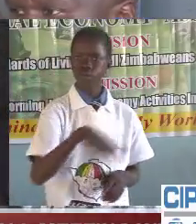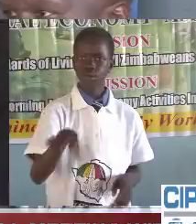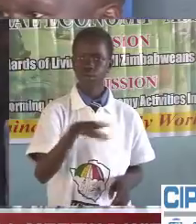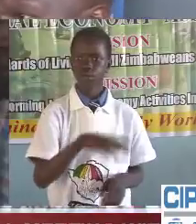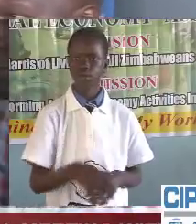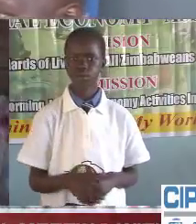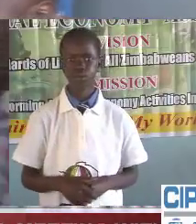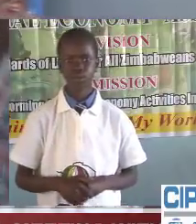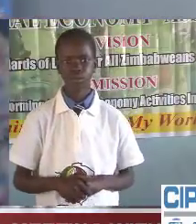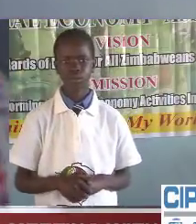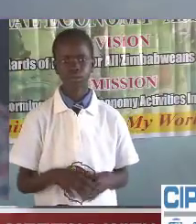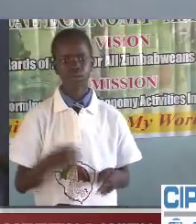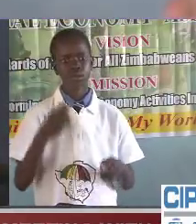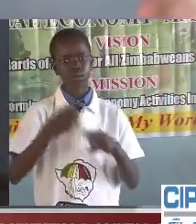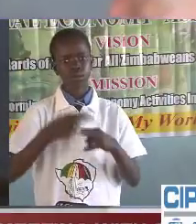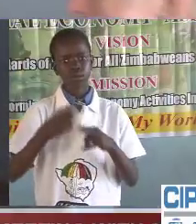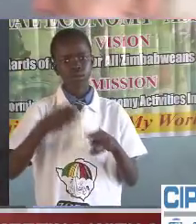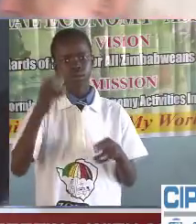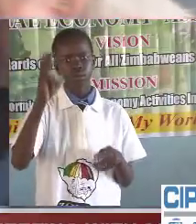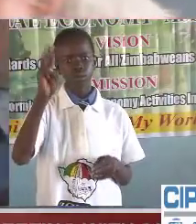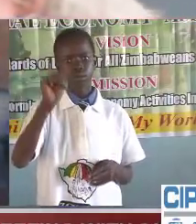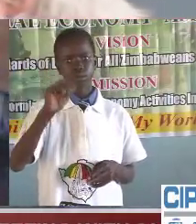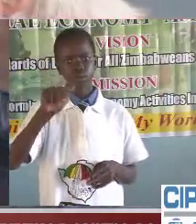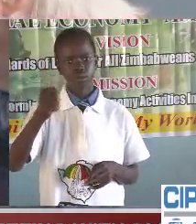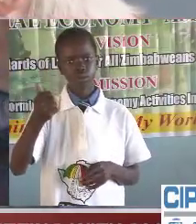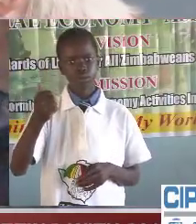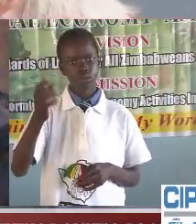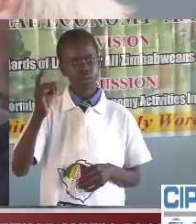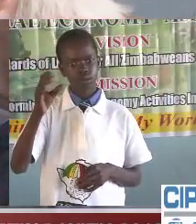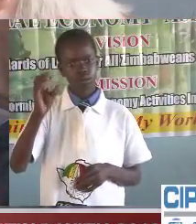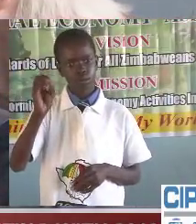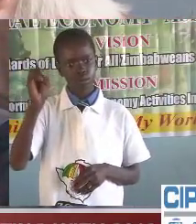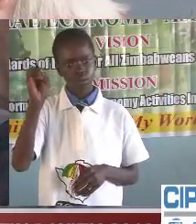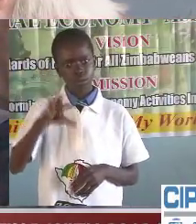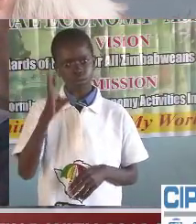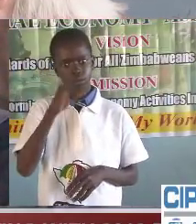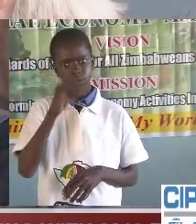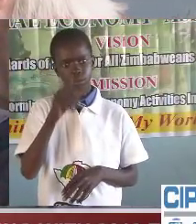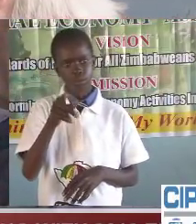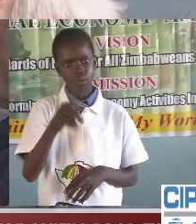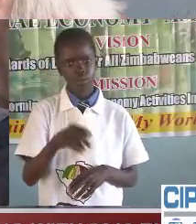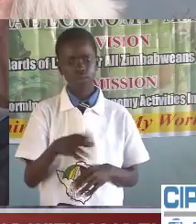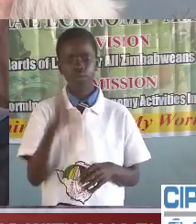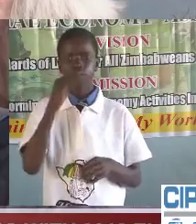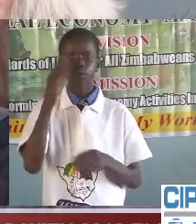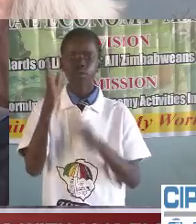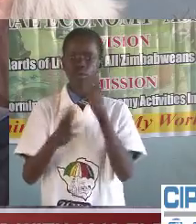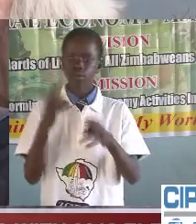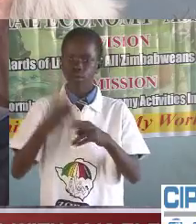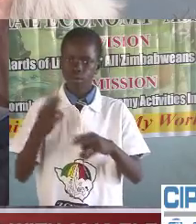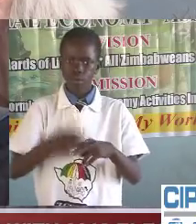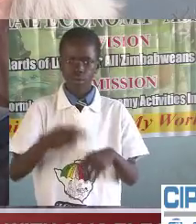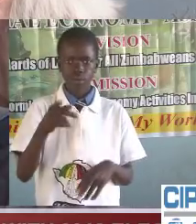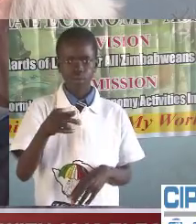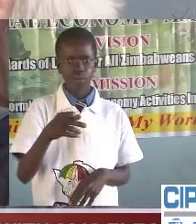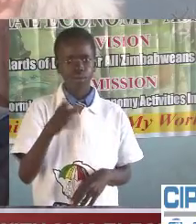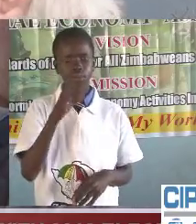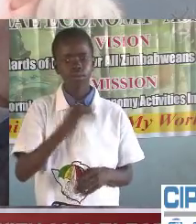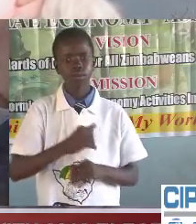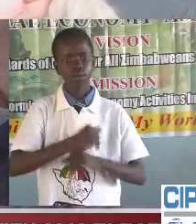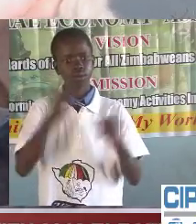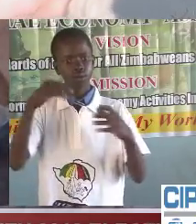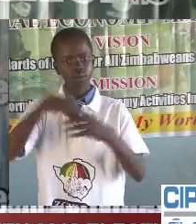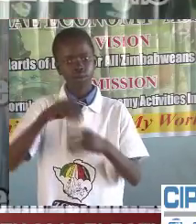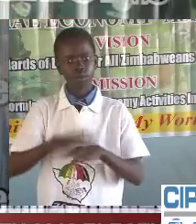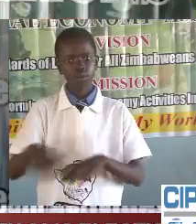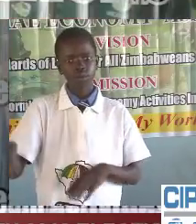Mark Oxley anova consultant weSIPE. I think ndichakumbira maybe pachange chita program. Mutsa, we also